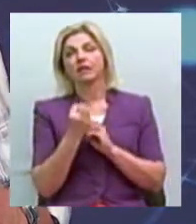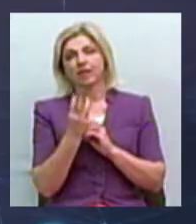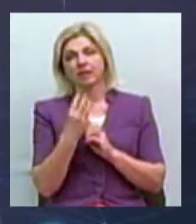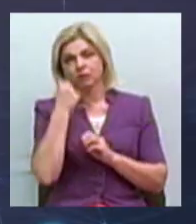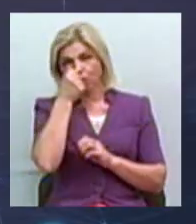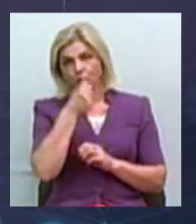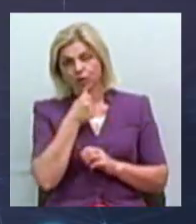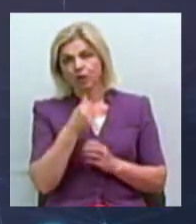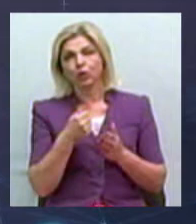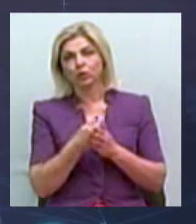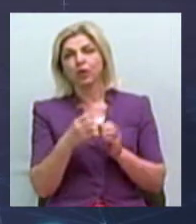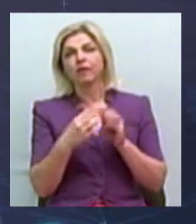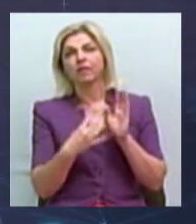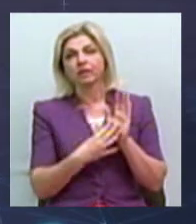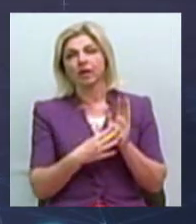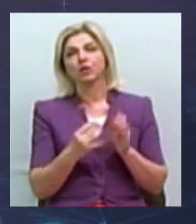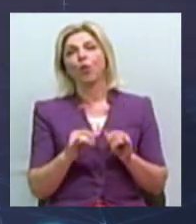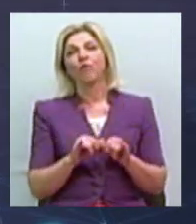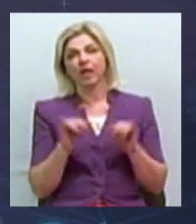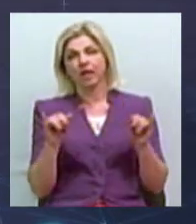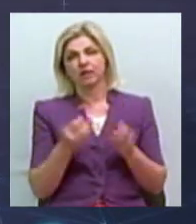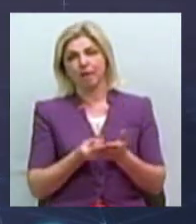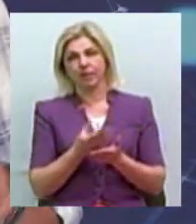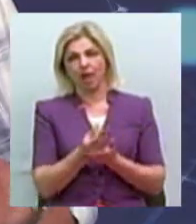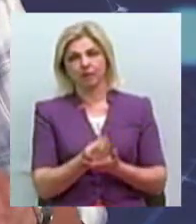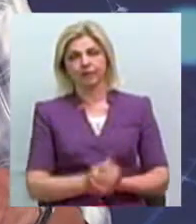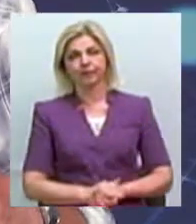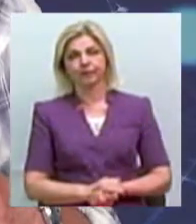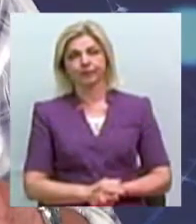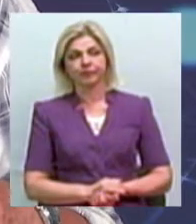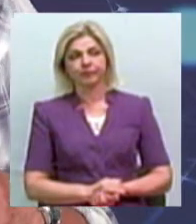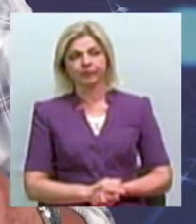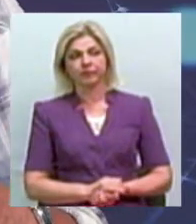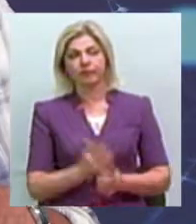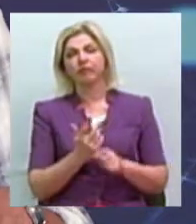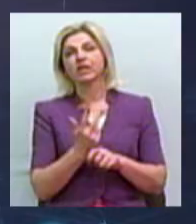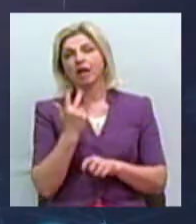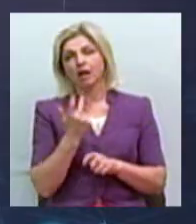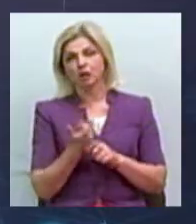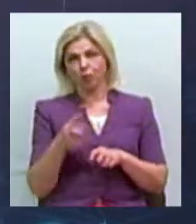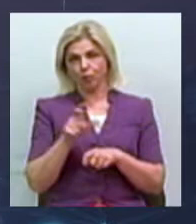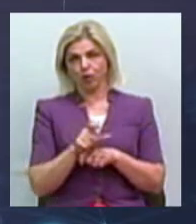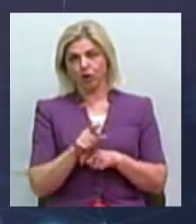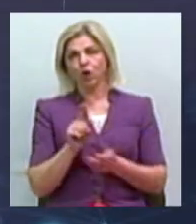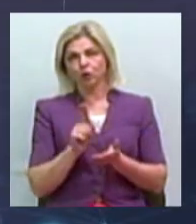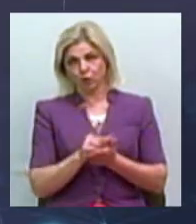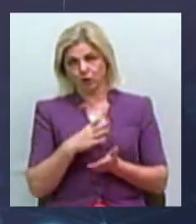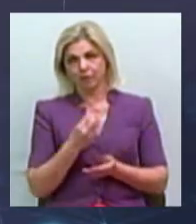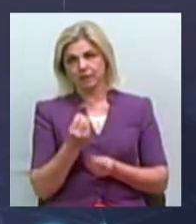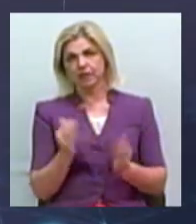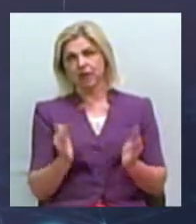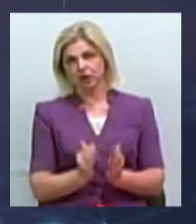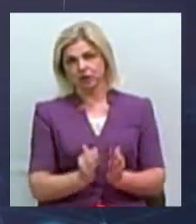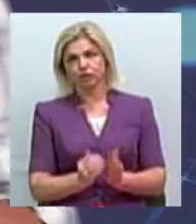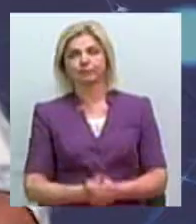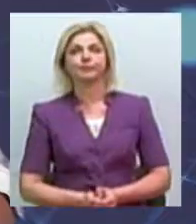13-го по 19-й, идет завышенная плата. Завышена тобто, в три раза. Тобто вона повинна бути нижче, ниже, да. Ця